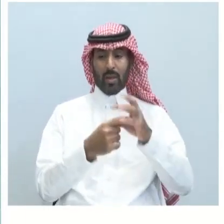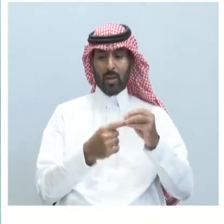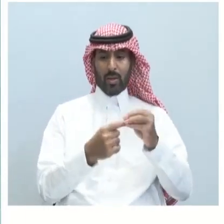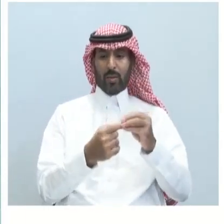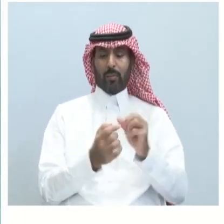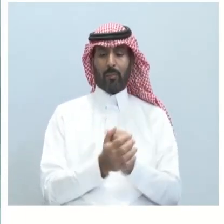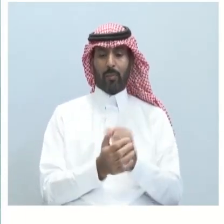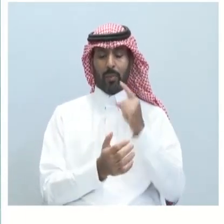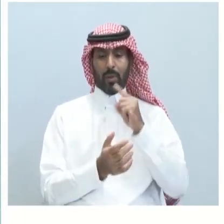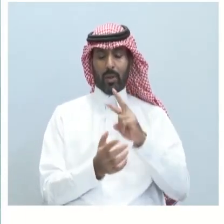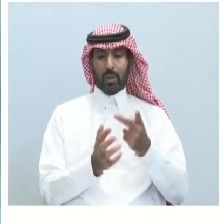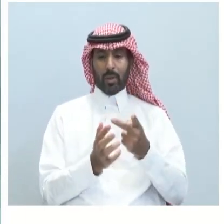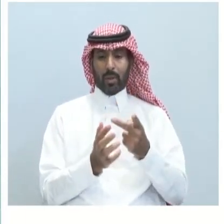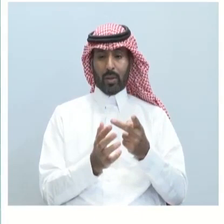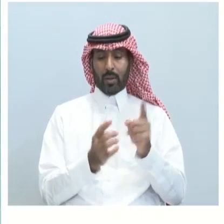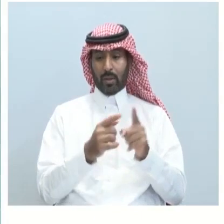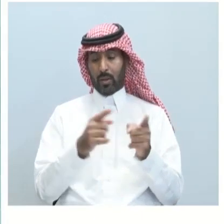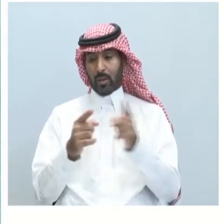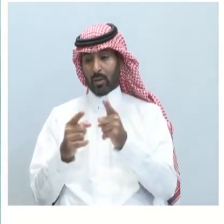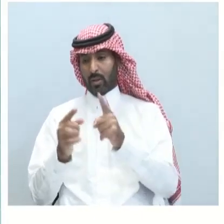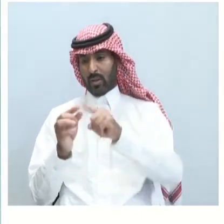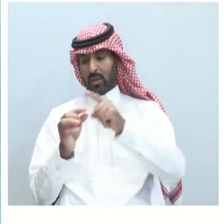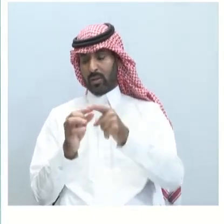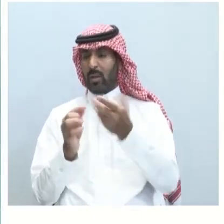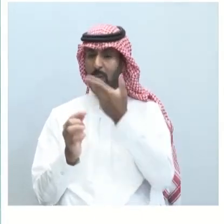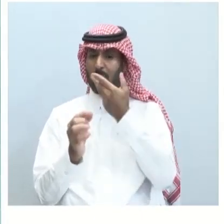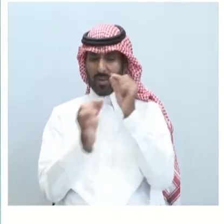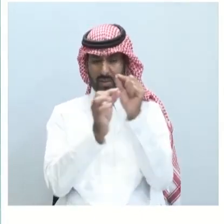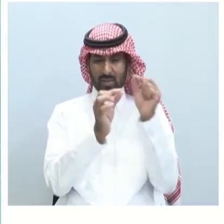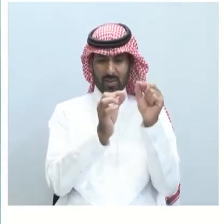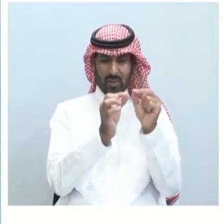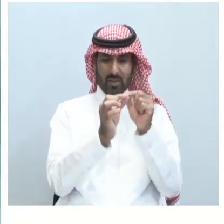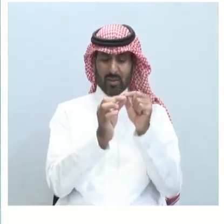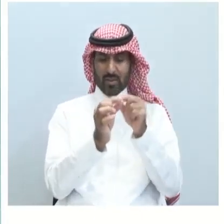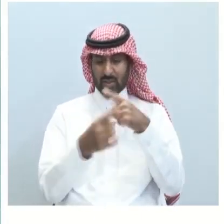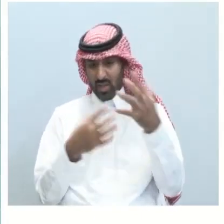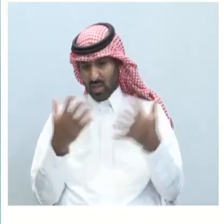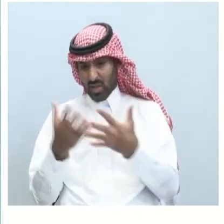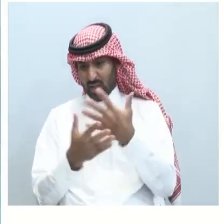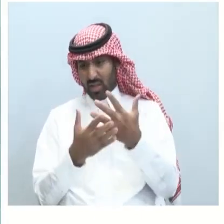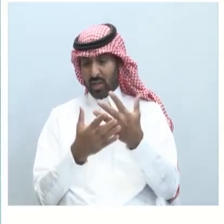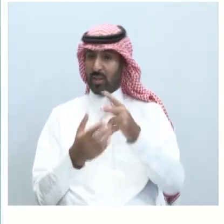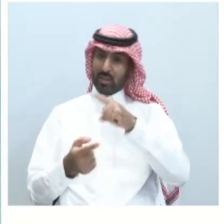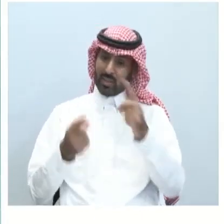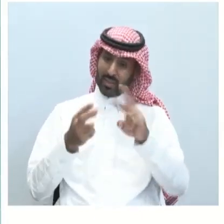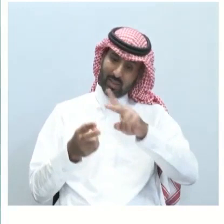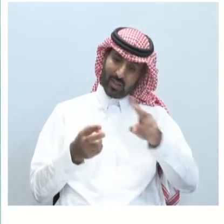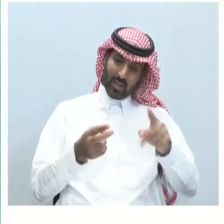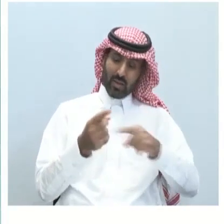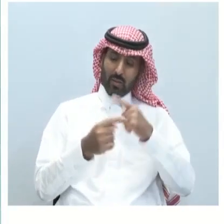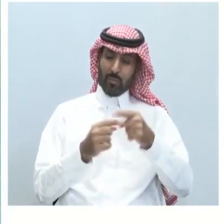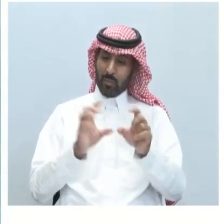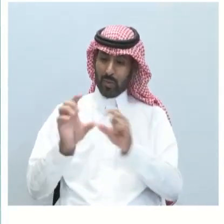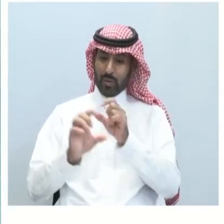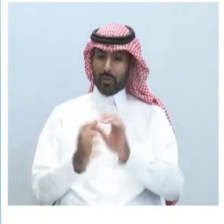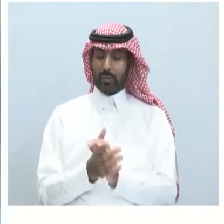الهيدروكسيد كذا هنا يسلك احد جزيئات الماء في التاين الذاتي التاين الذاتي معناته انه الجزيئات تتاين